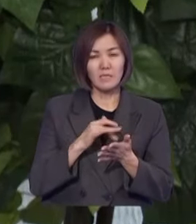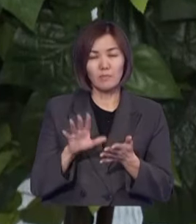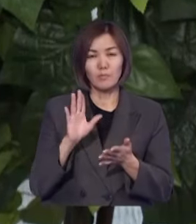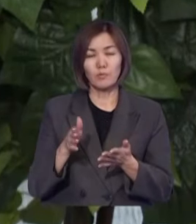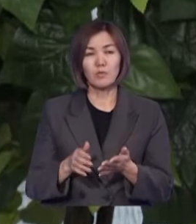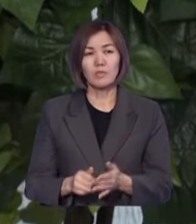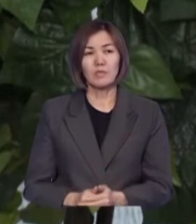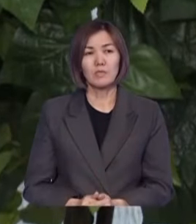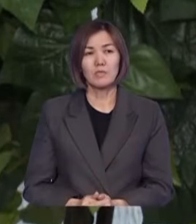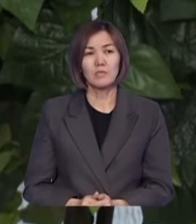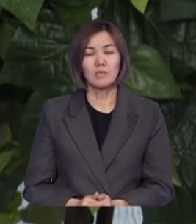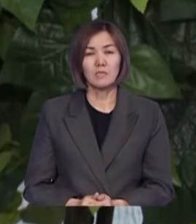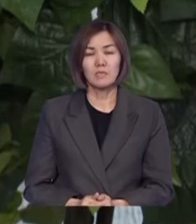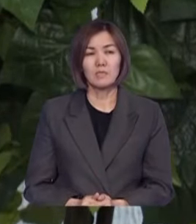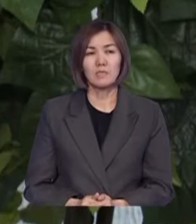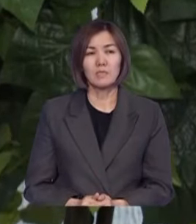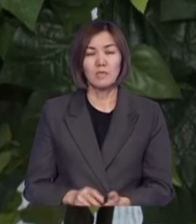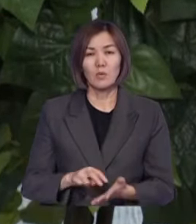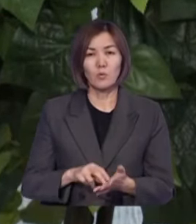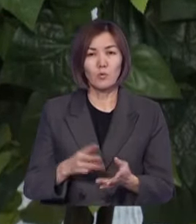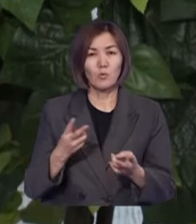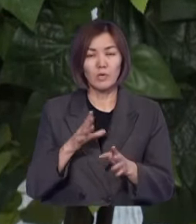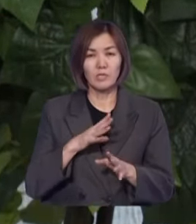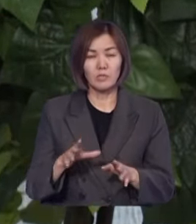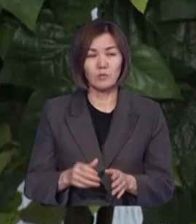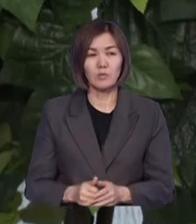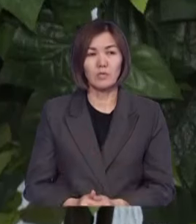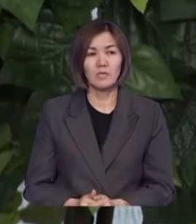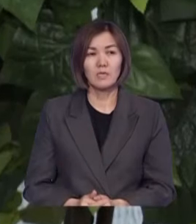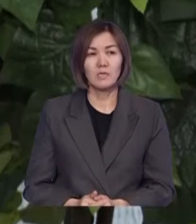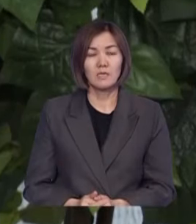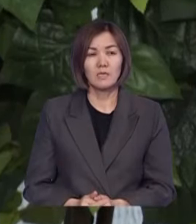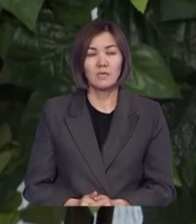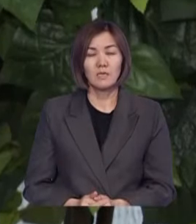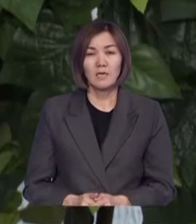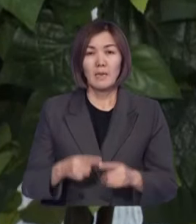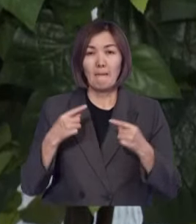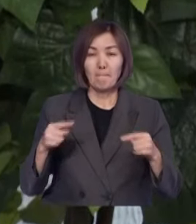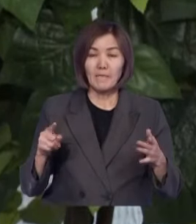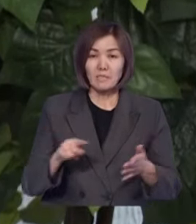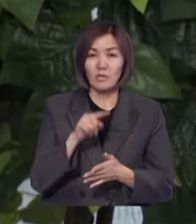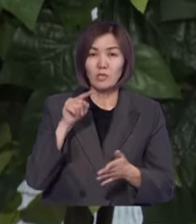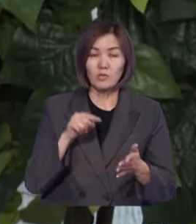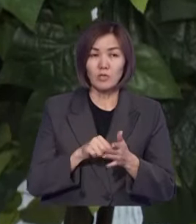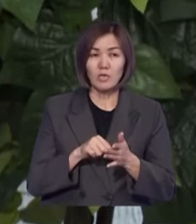оларда қауіптенуге де қорқуға болмайды жаңа үйлерден. Басқа сұрақ ол